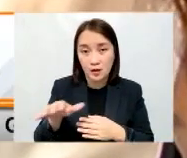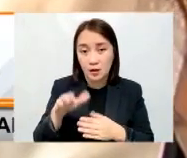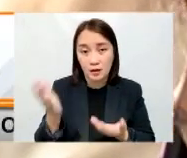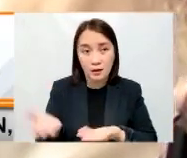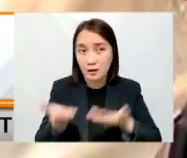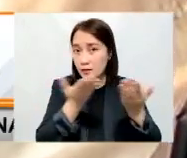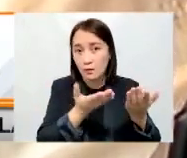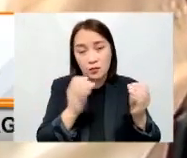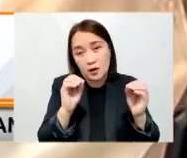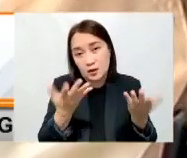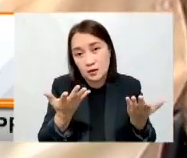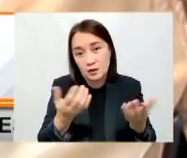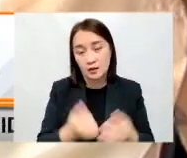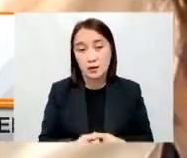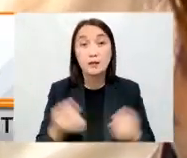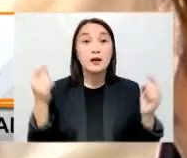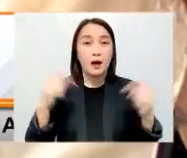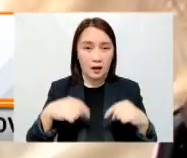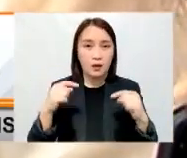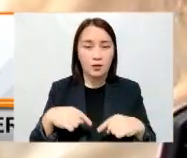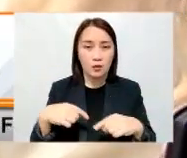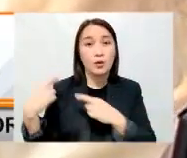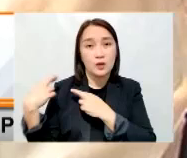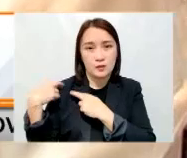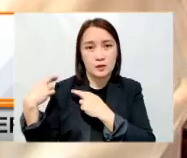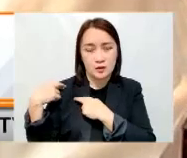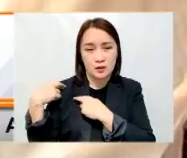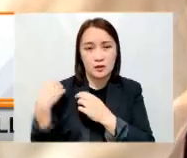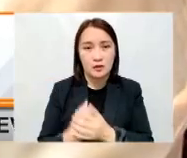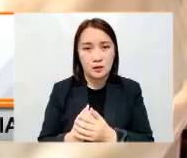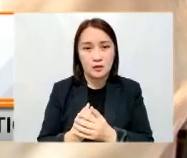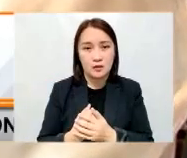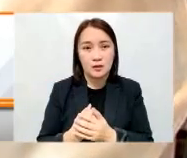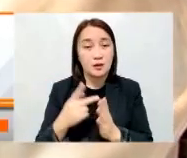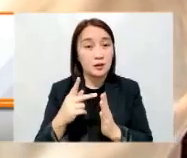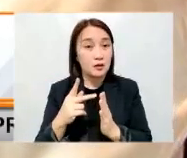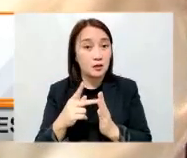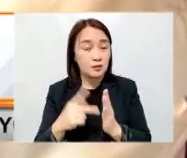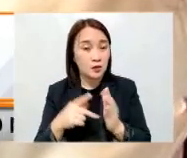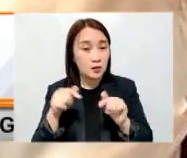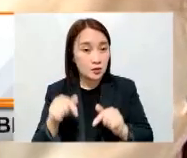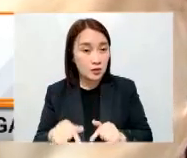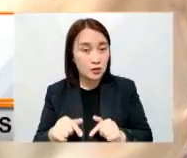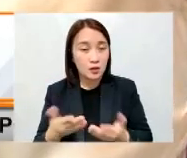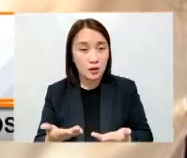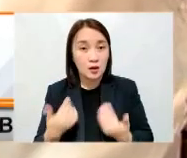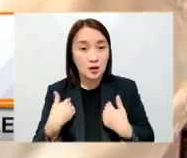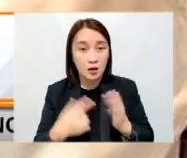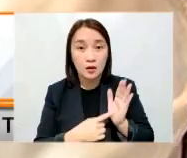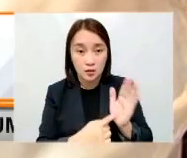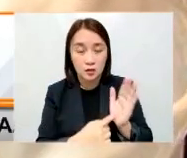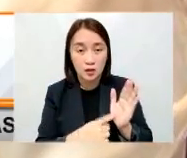gagawin. Ngayon, ang obligasyon ng prosecutor, kapag kulang ang kaso, ay ituro kung ano ang elemento o